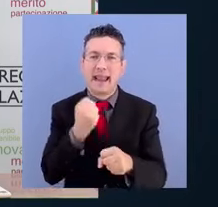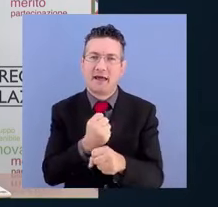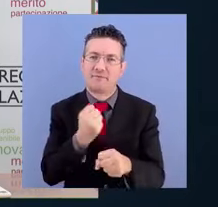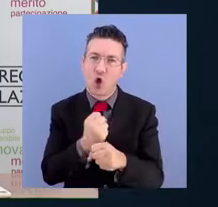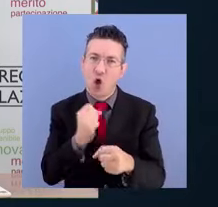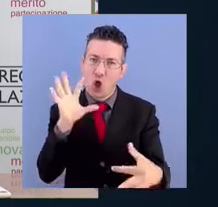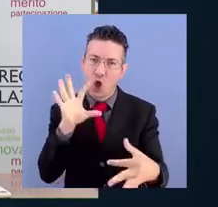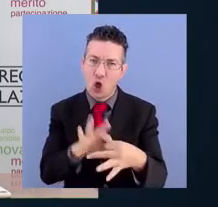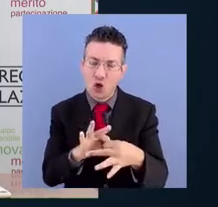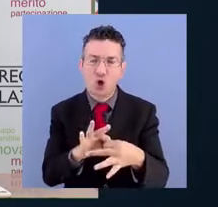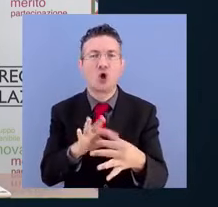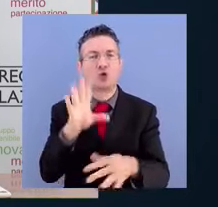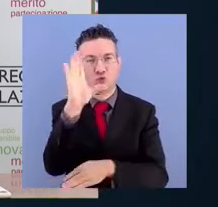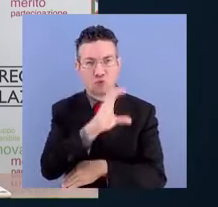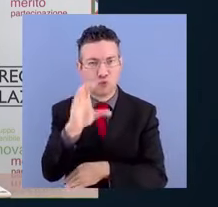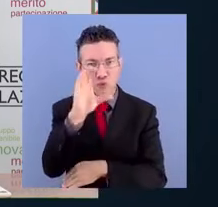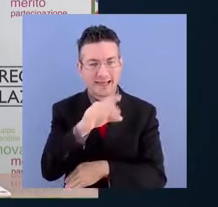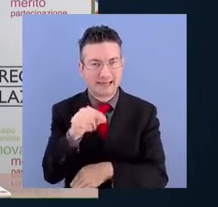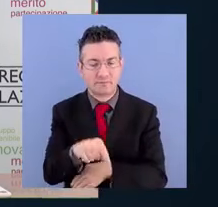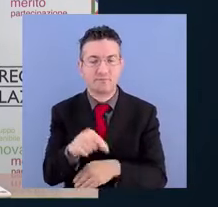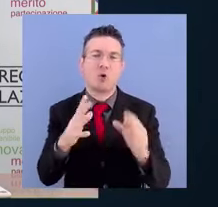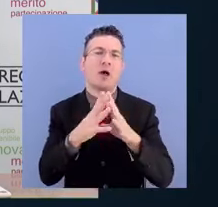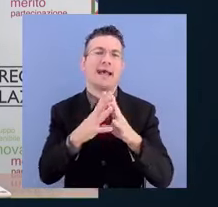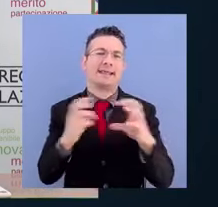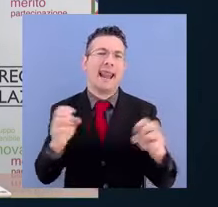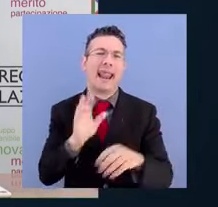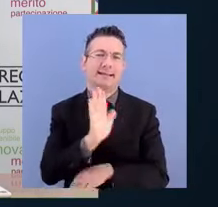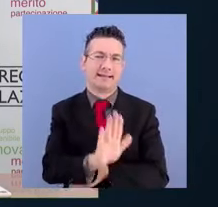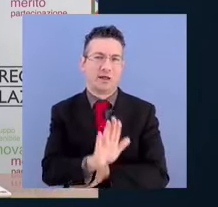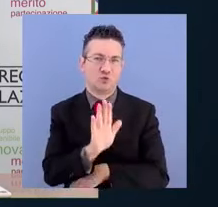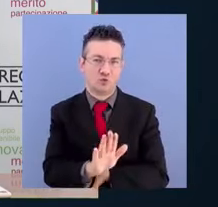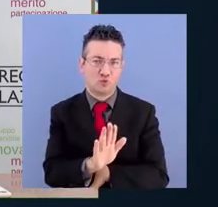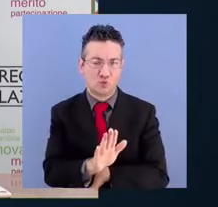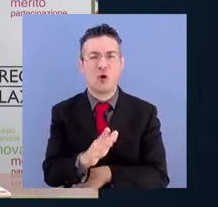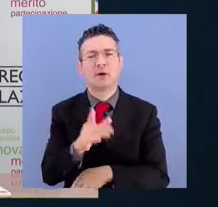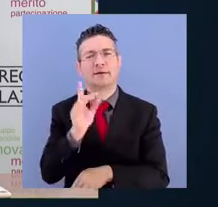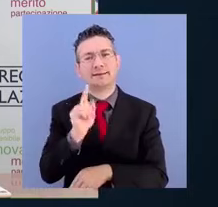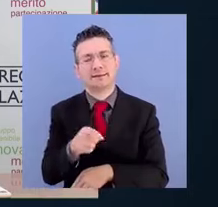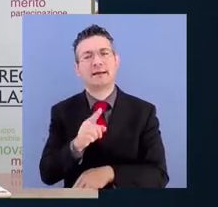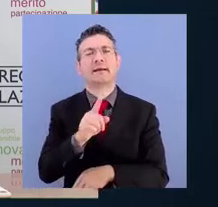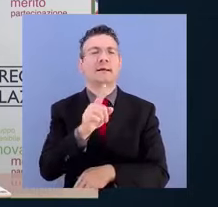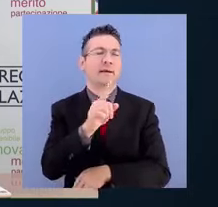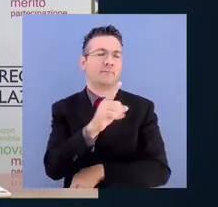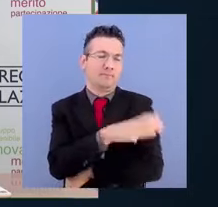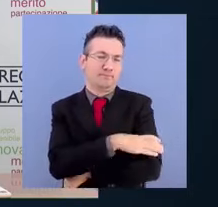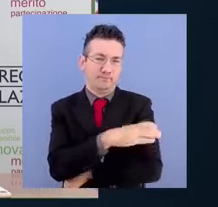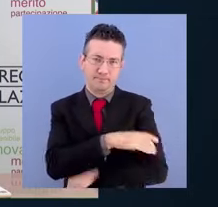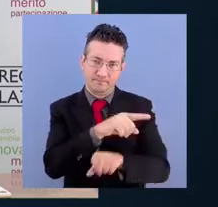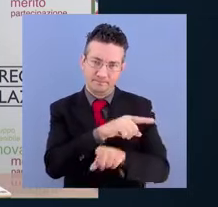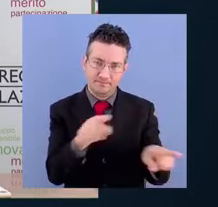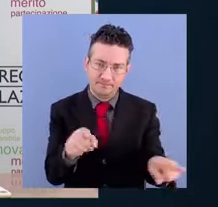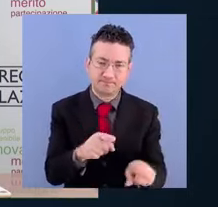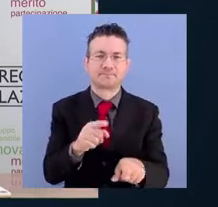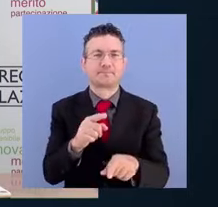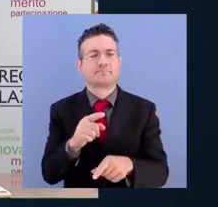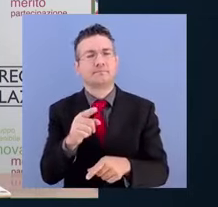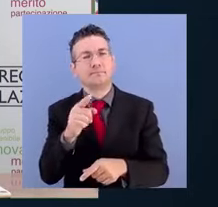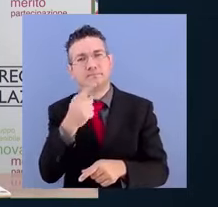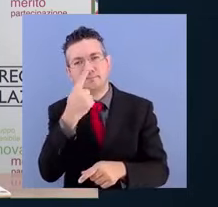riguarda l'attività dell'ente quindi sia le parti e le parti sindacali e le parti datoriali le sigle le